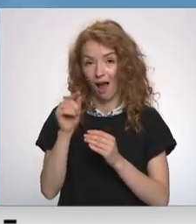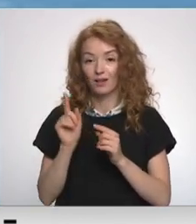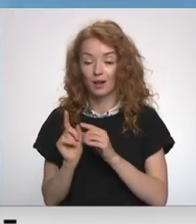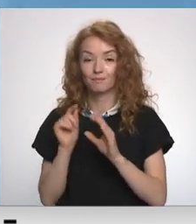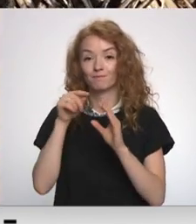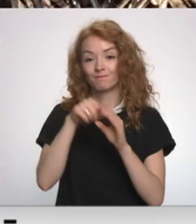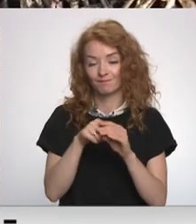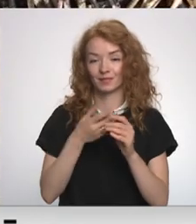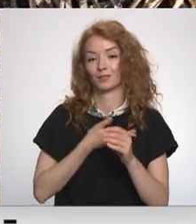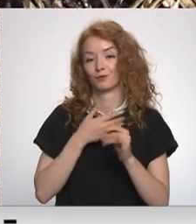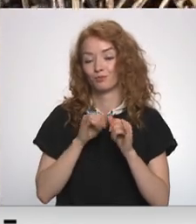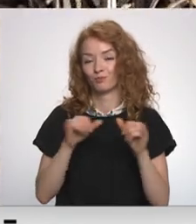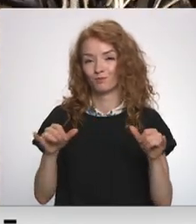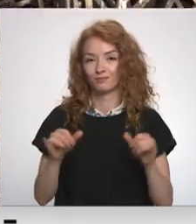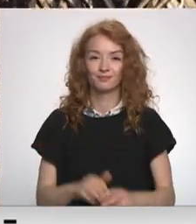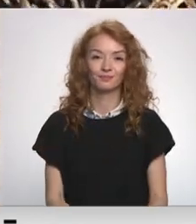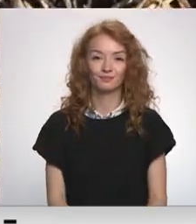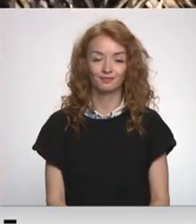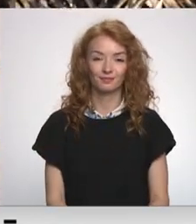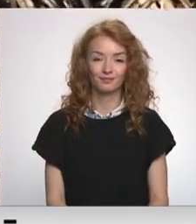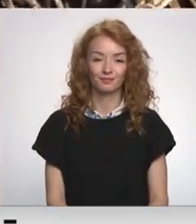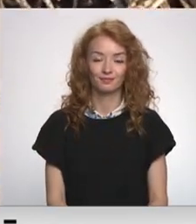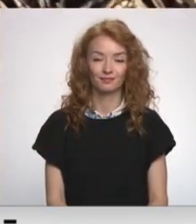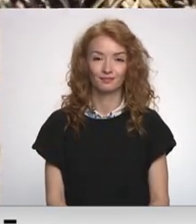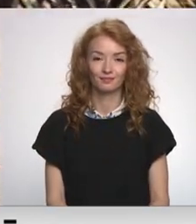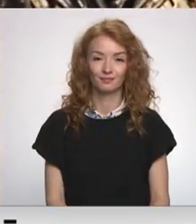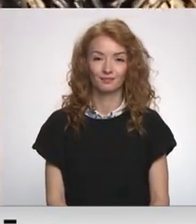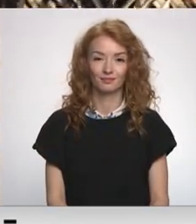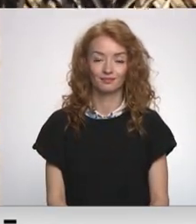vietu sauks par savām mājām. Lotārs Zariņš, Rents Žagariņš, Vidzemes televīzija.